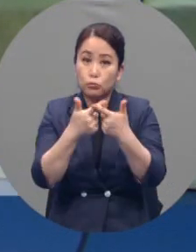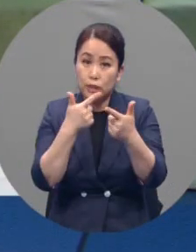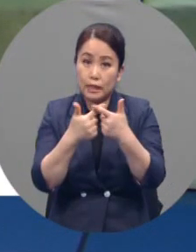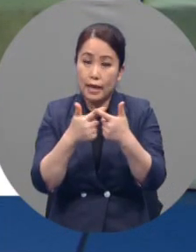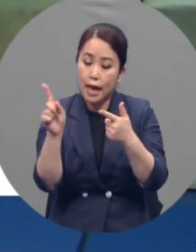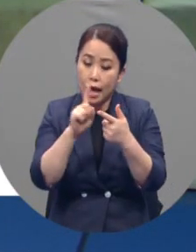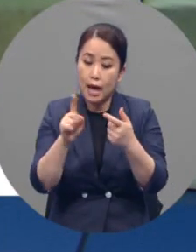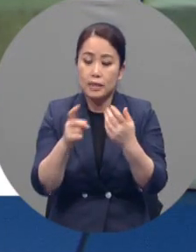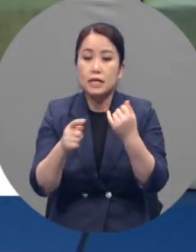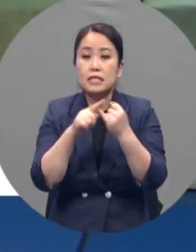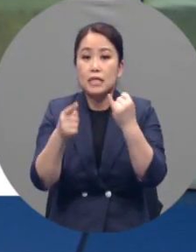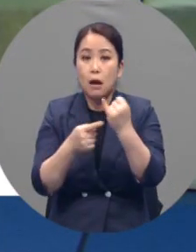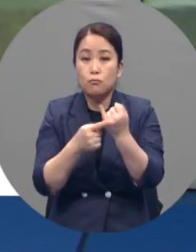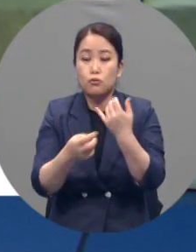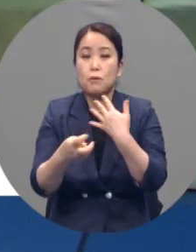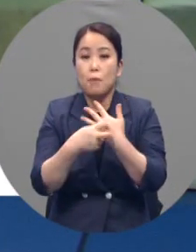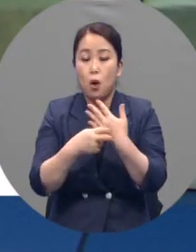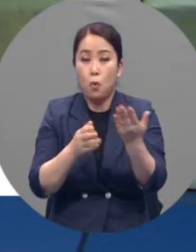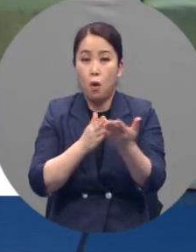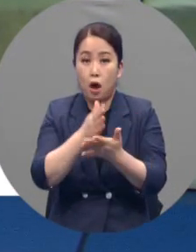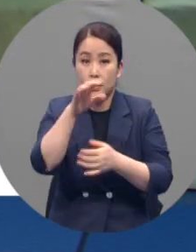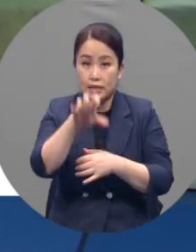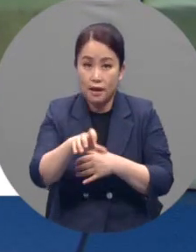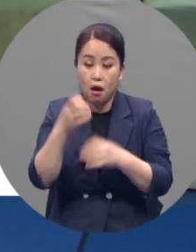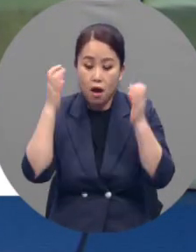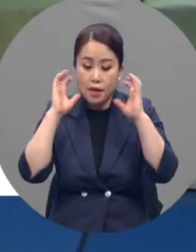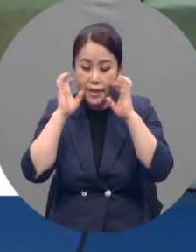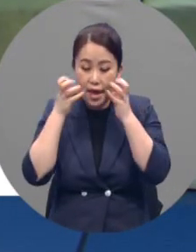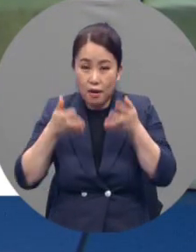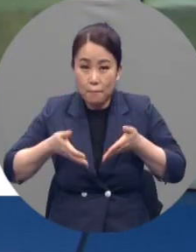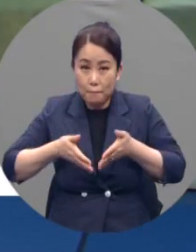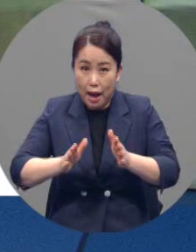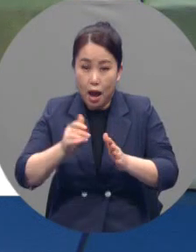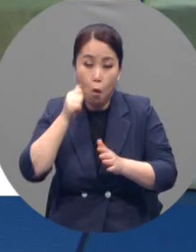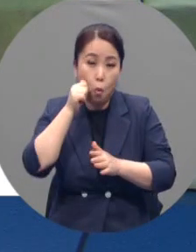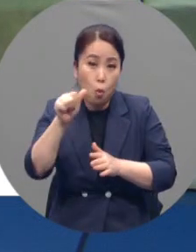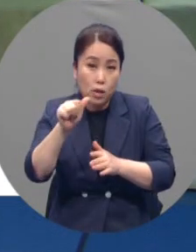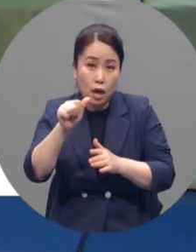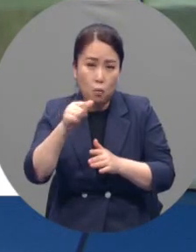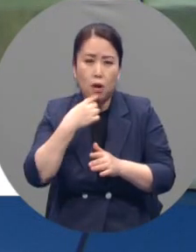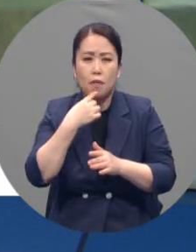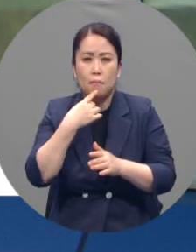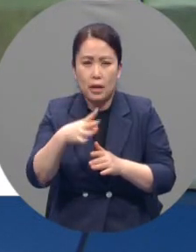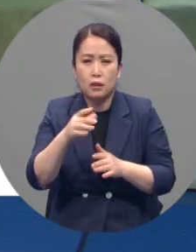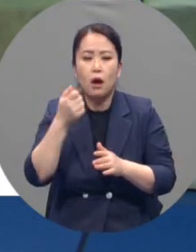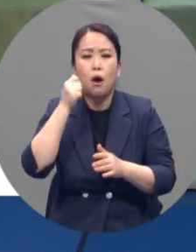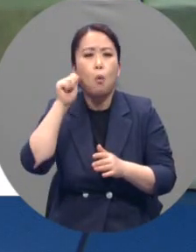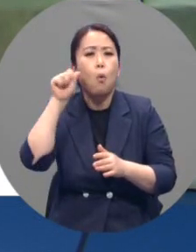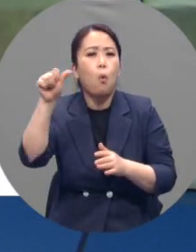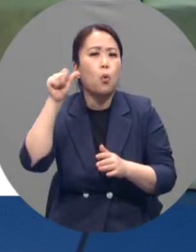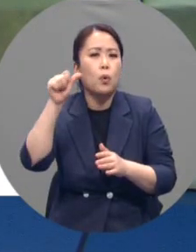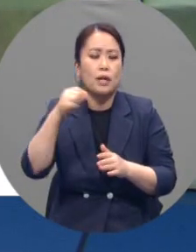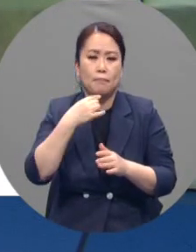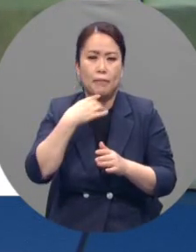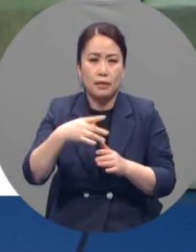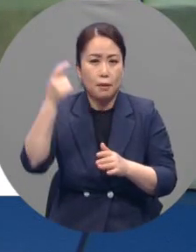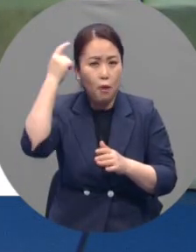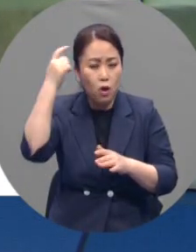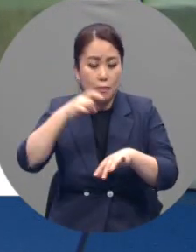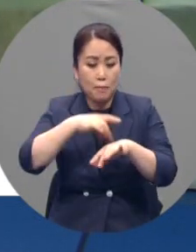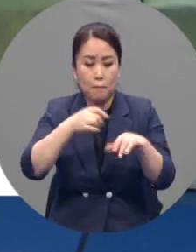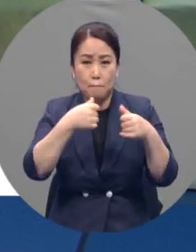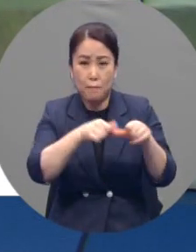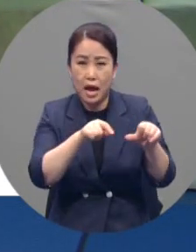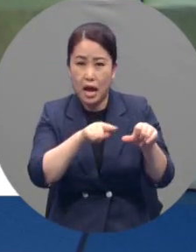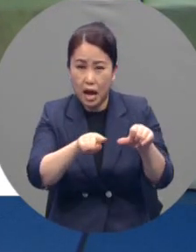부산의 한 산부인과에서 생후 닷새 만에 두개골이 골절돼 의식불명에 빠진 아영이 사건 기억하실 겁니다.